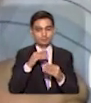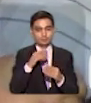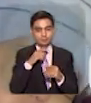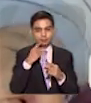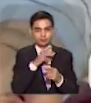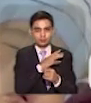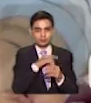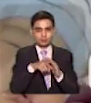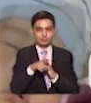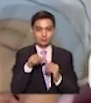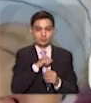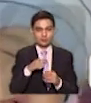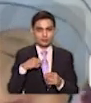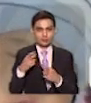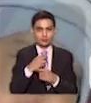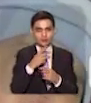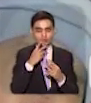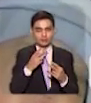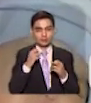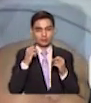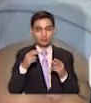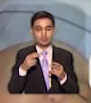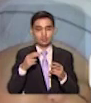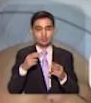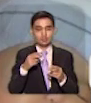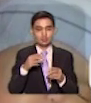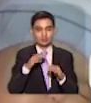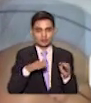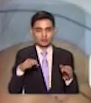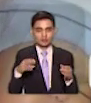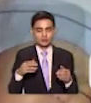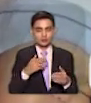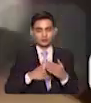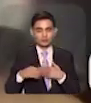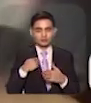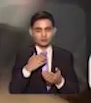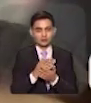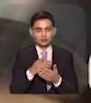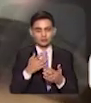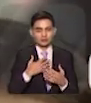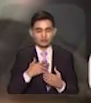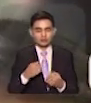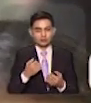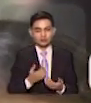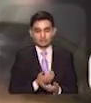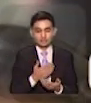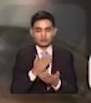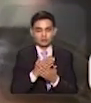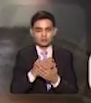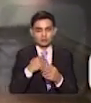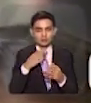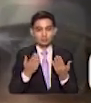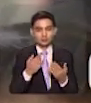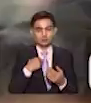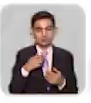қарай. Келсе өші деген осындай болып жатыр. Балдар аман екен, соған қуандым. Ұшаң біткенде не істер едім мен